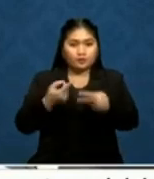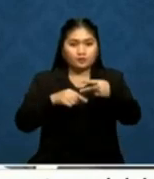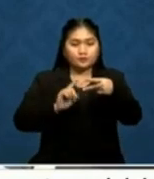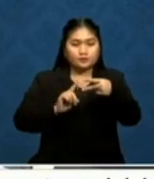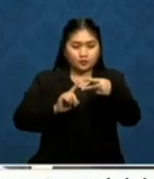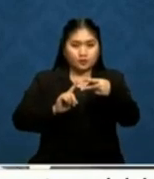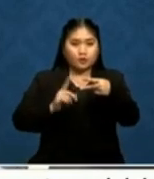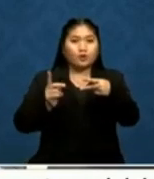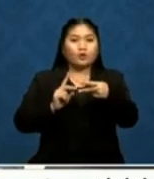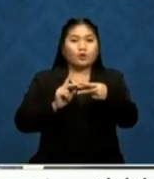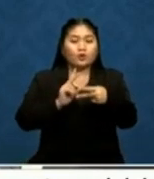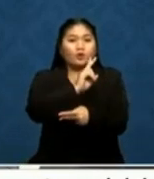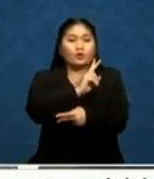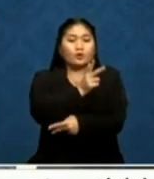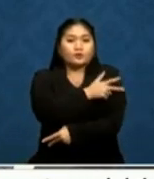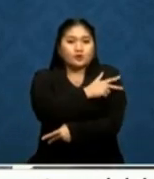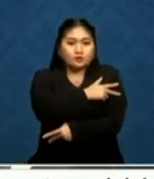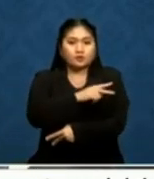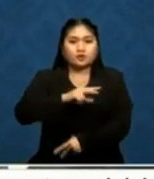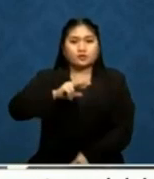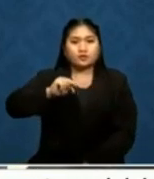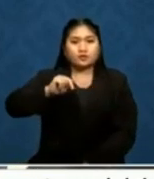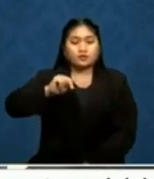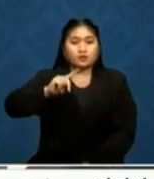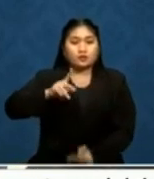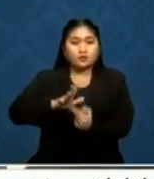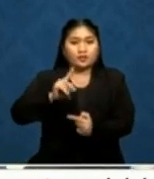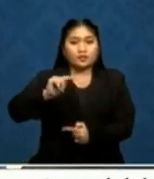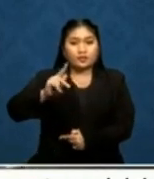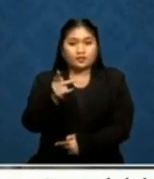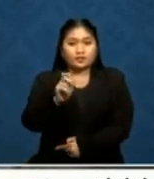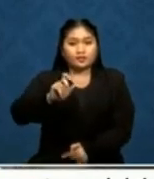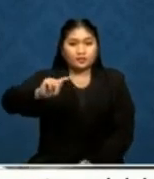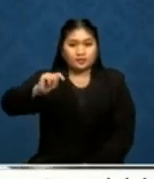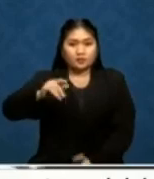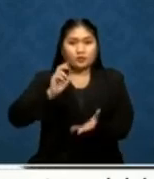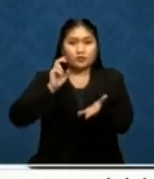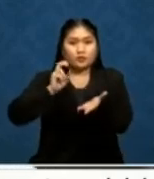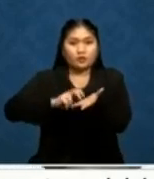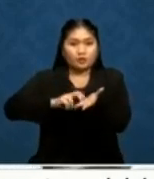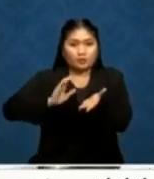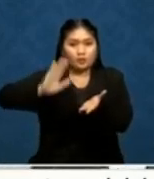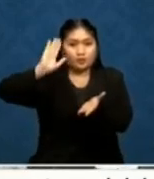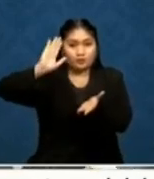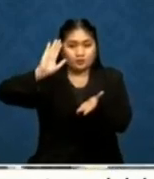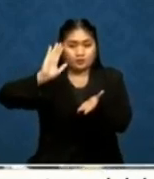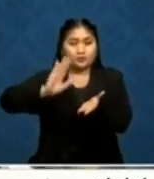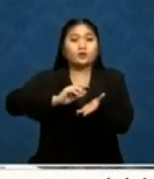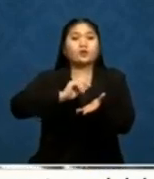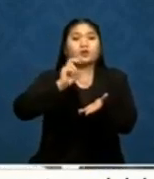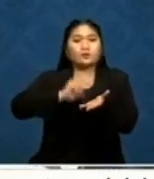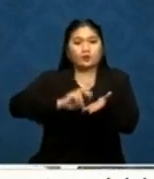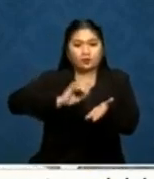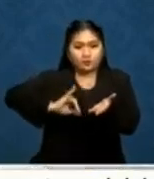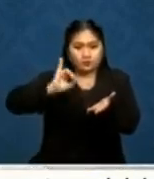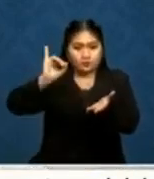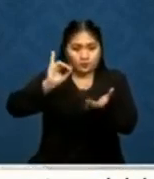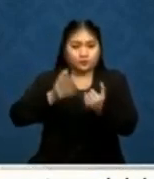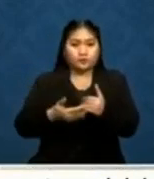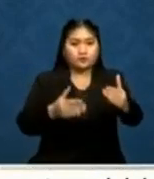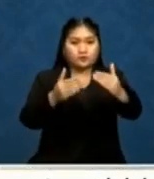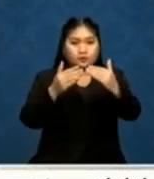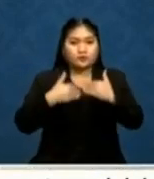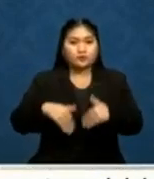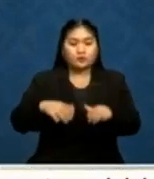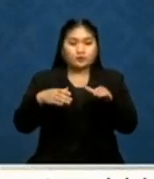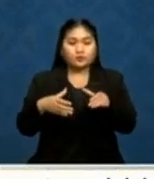ศาสตราจารย์ดร.ณัฐกิจณชุมพรขอผู้รับรองได้ครับ ครับมีผู้รับรองถูกต้องนะครับต่อไปพรรครวม